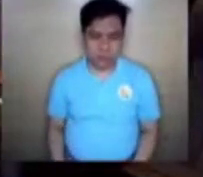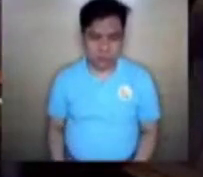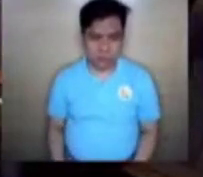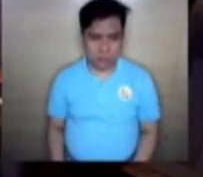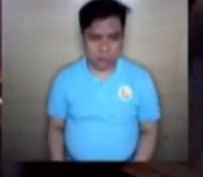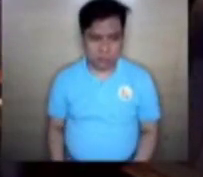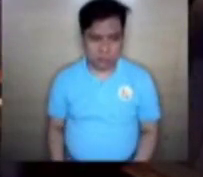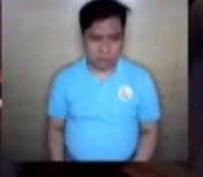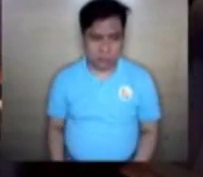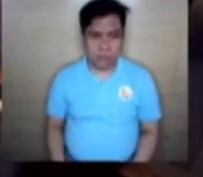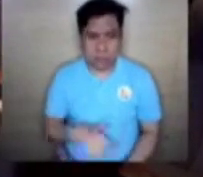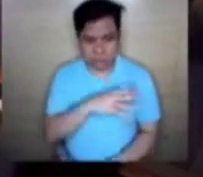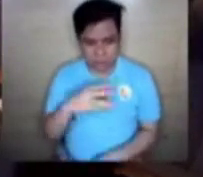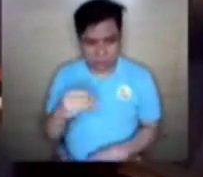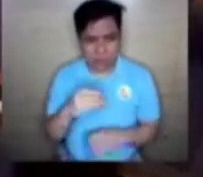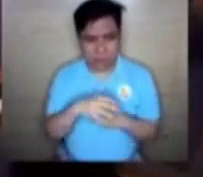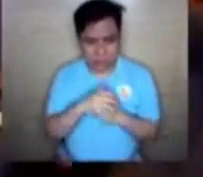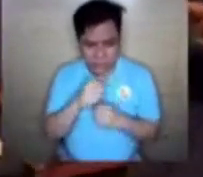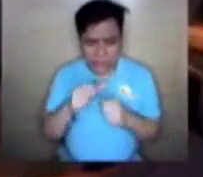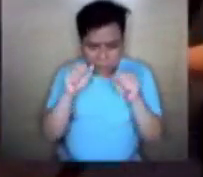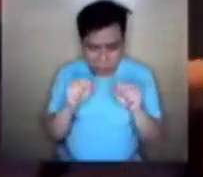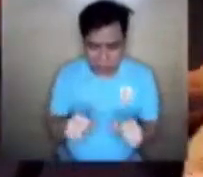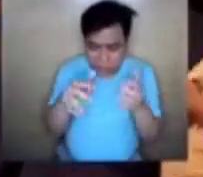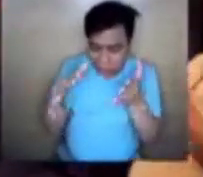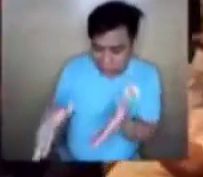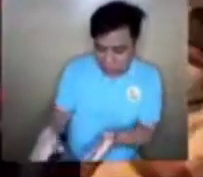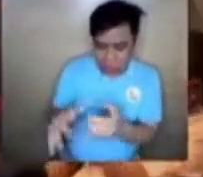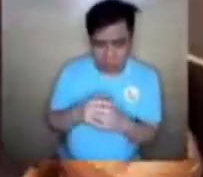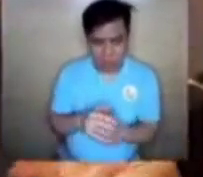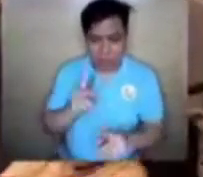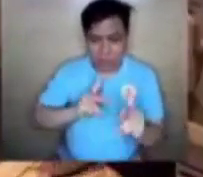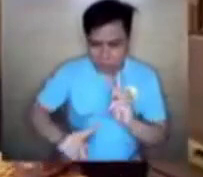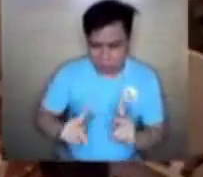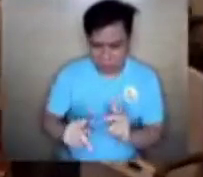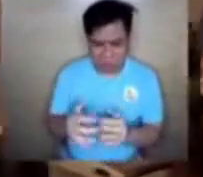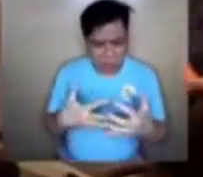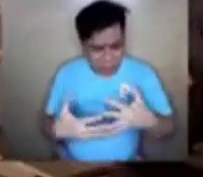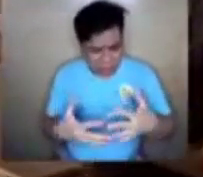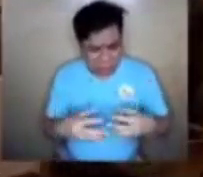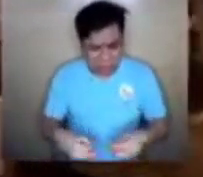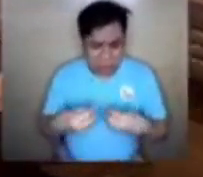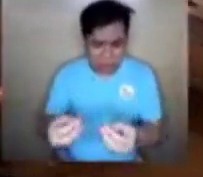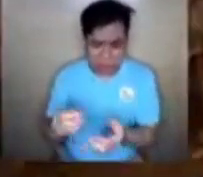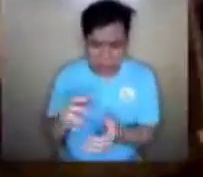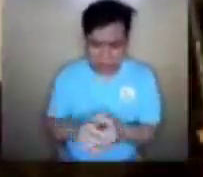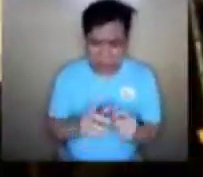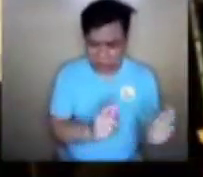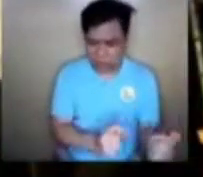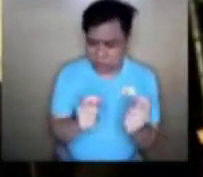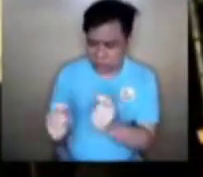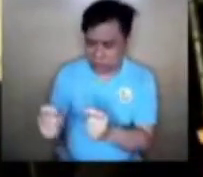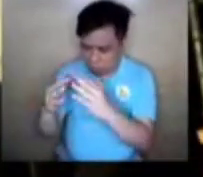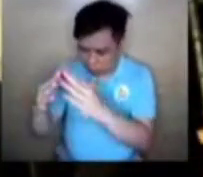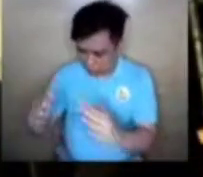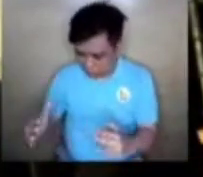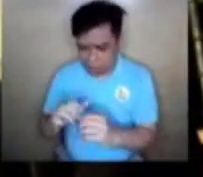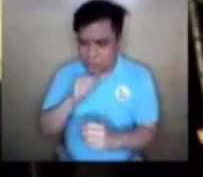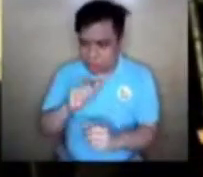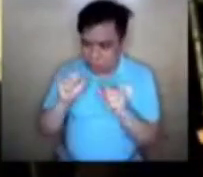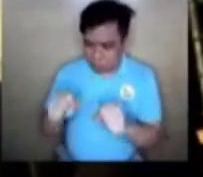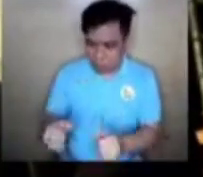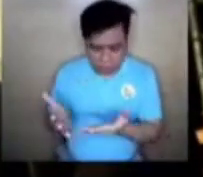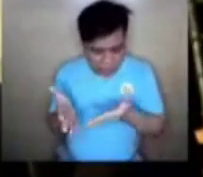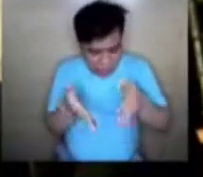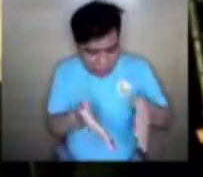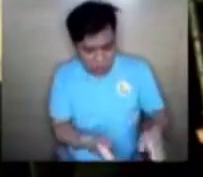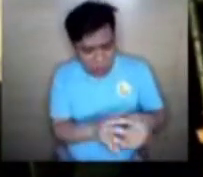Kaya hindi natin sila pwedeng iwan. Kahit sabihin natin na bigyan na sila ng relokasyon, hindi natin sila pwede iwan hanggat